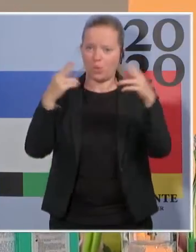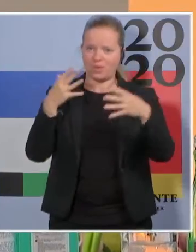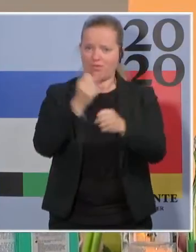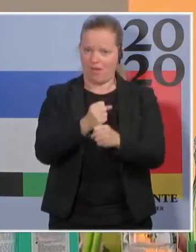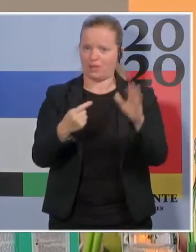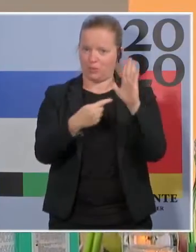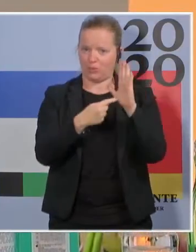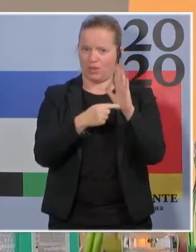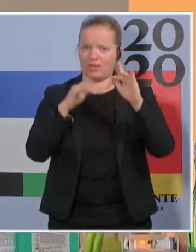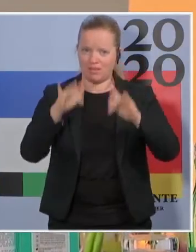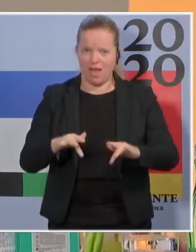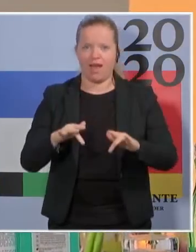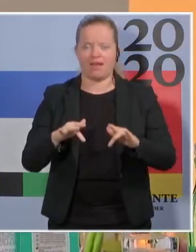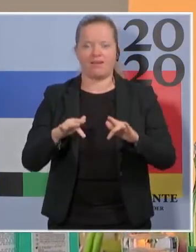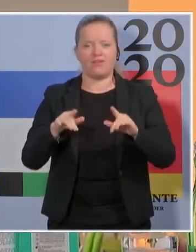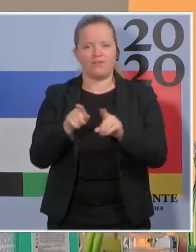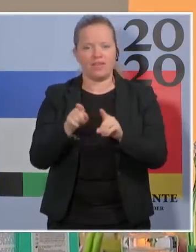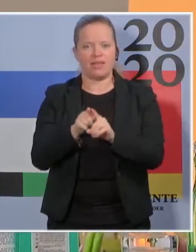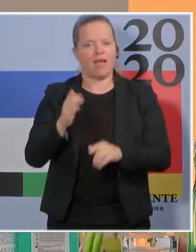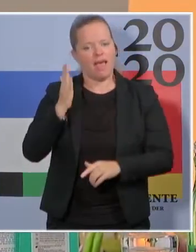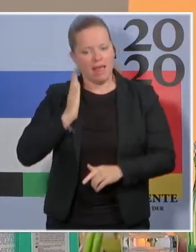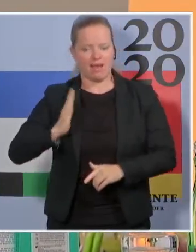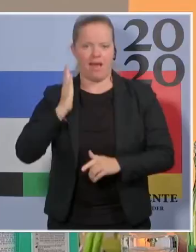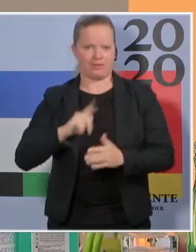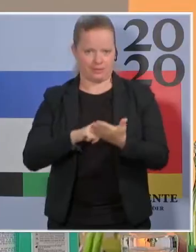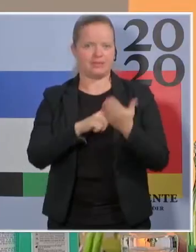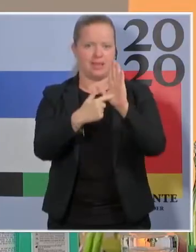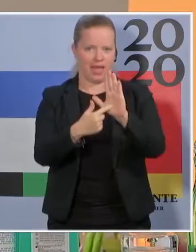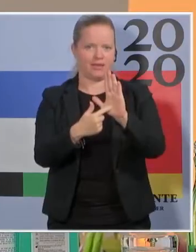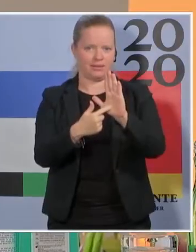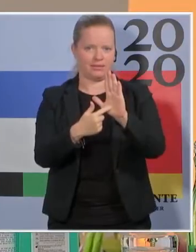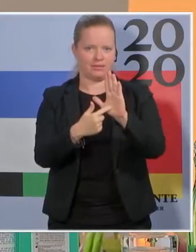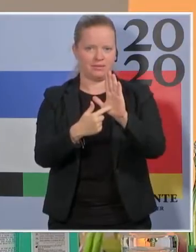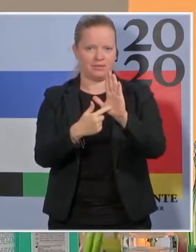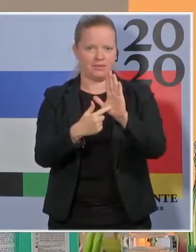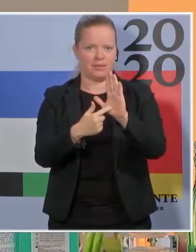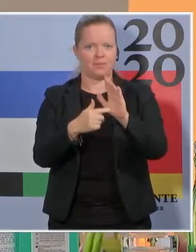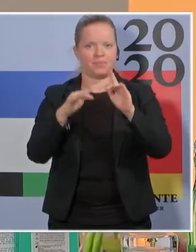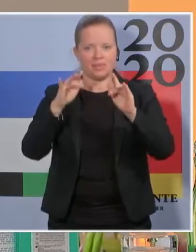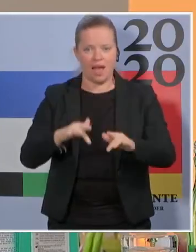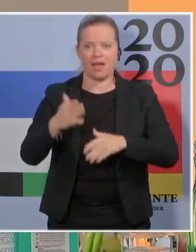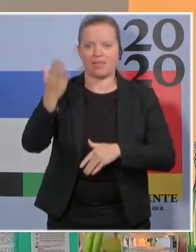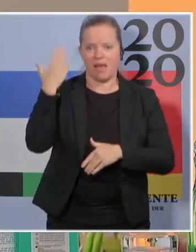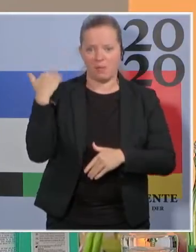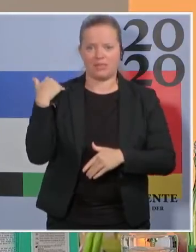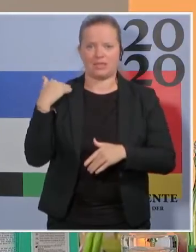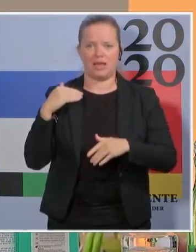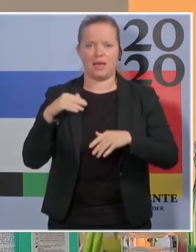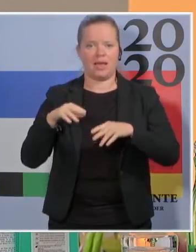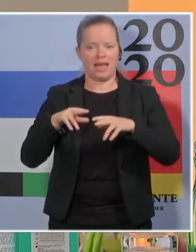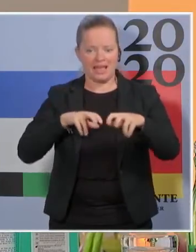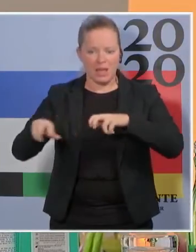Bundesverfassung tatsächlich so etwas wie ihre Eleganz gezeigt. Sie hat die Lösung der damaligen